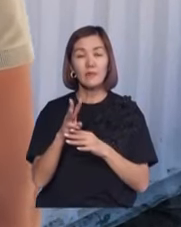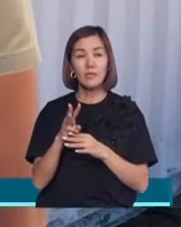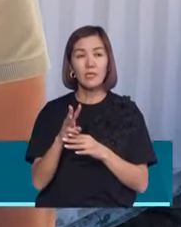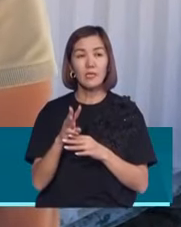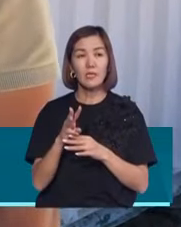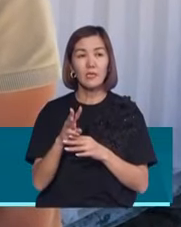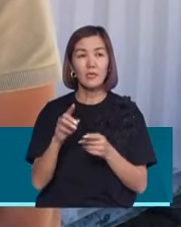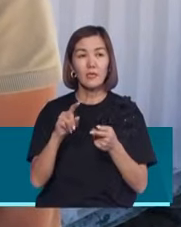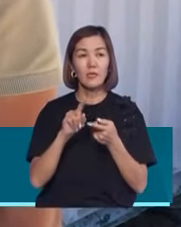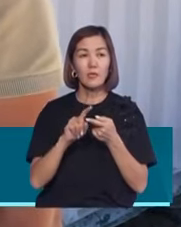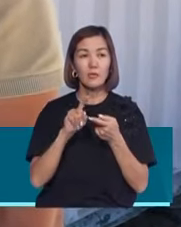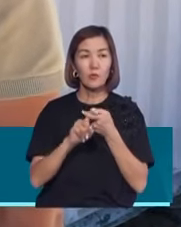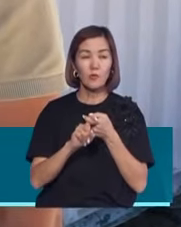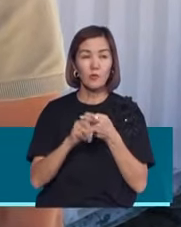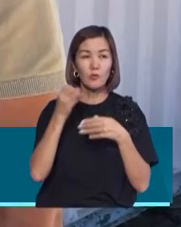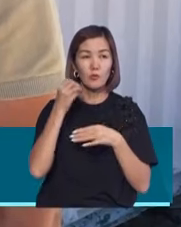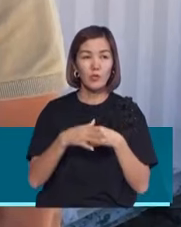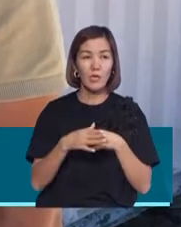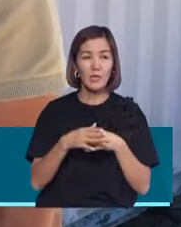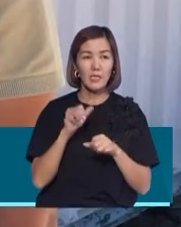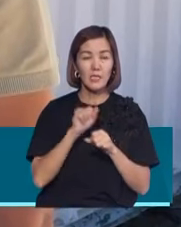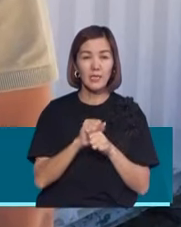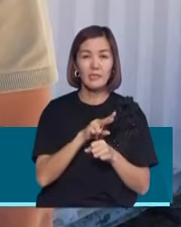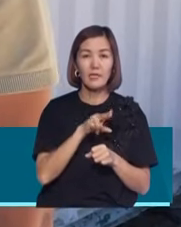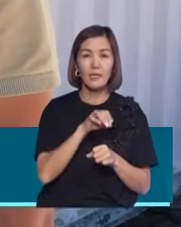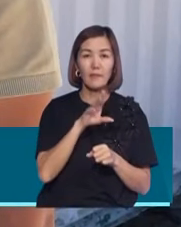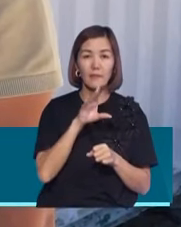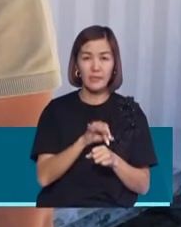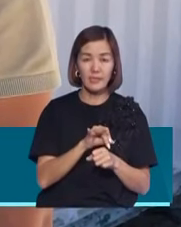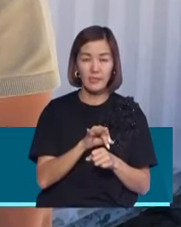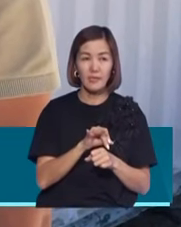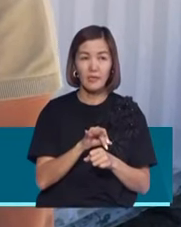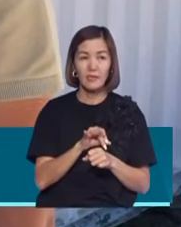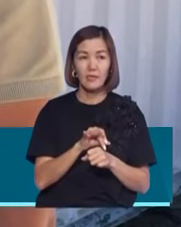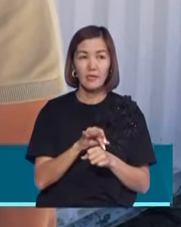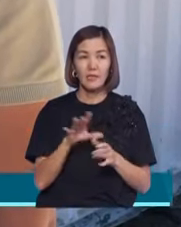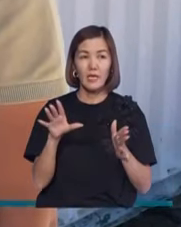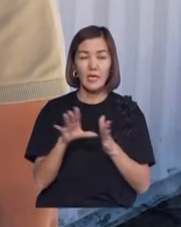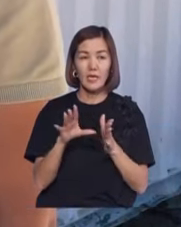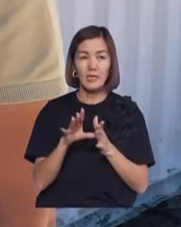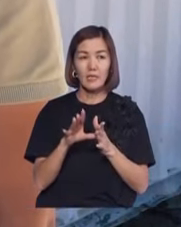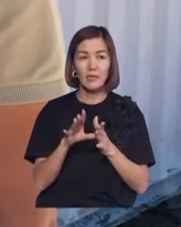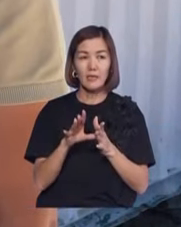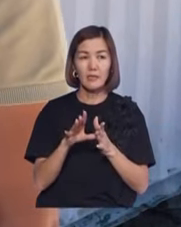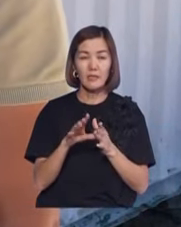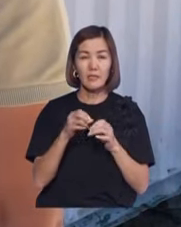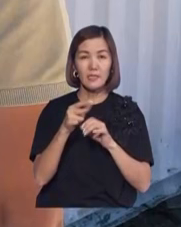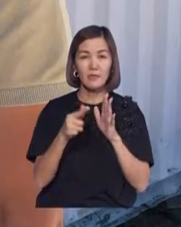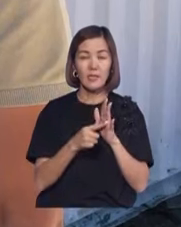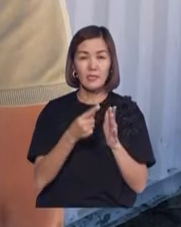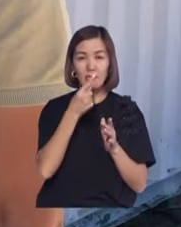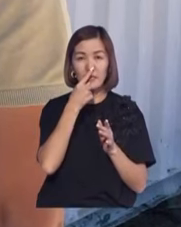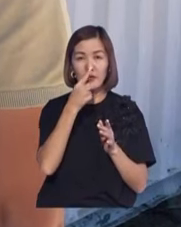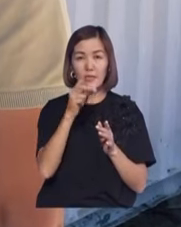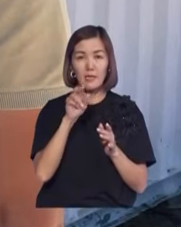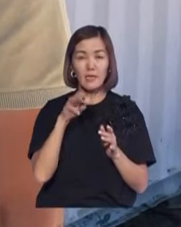точка подключения у нас определена на подстанции станции Лепсе. По линии электропередачи протяженностью 17 километров